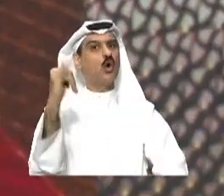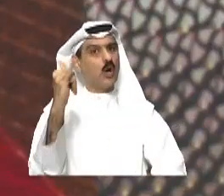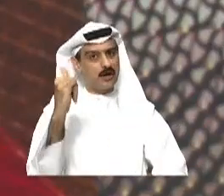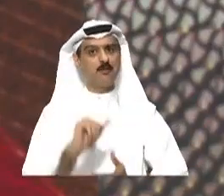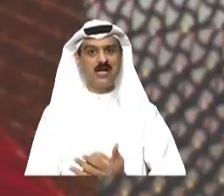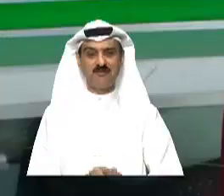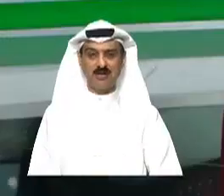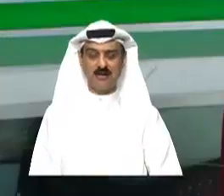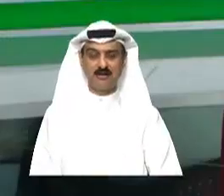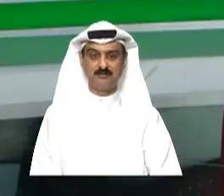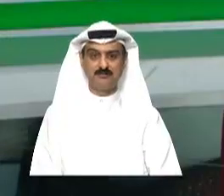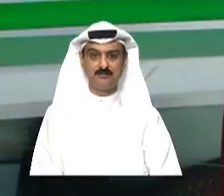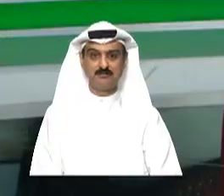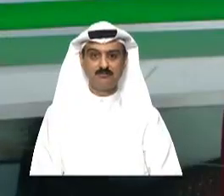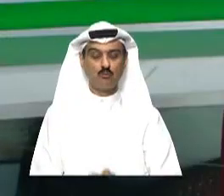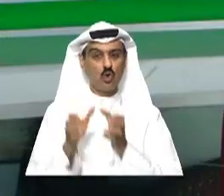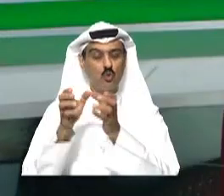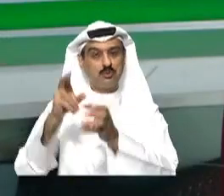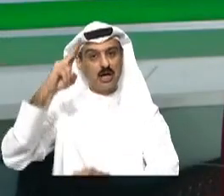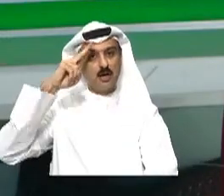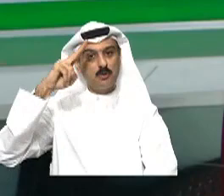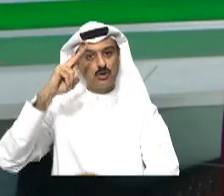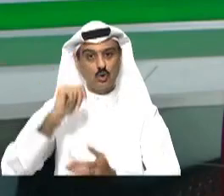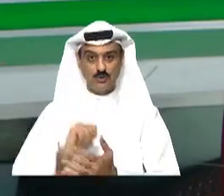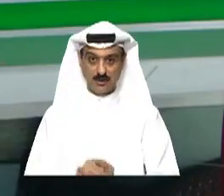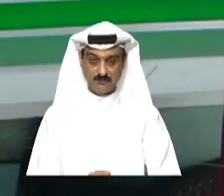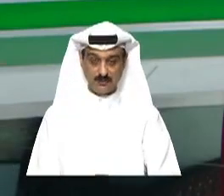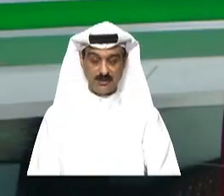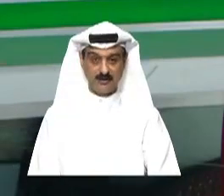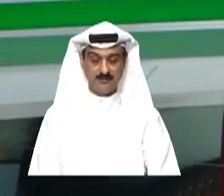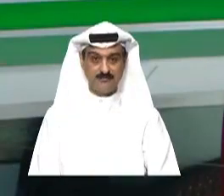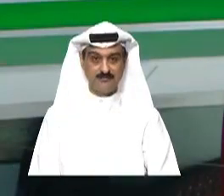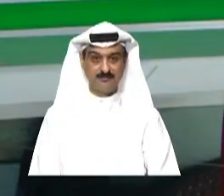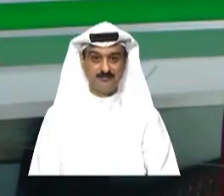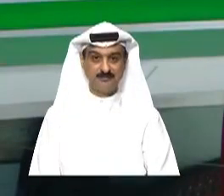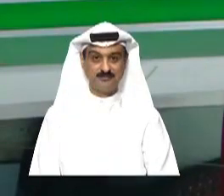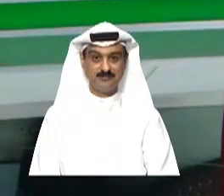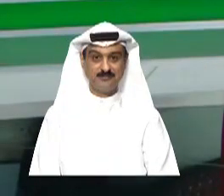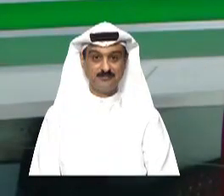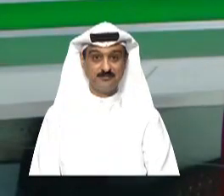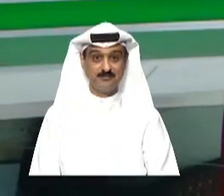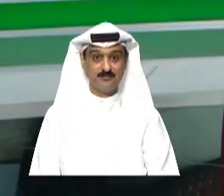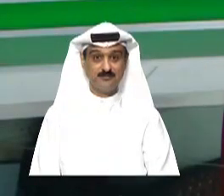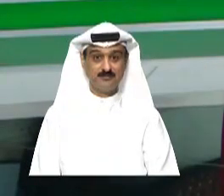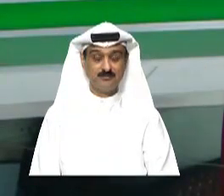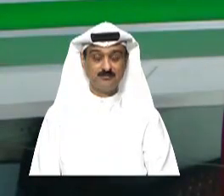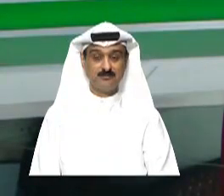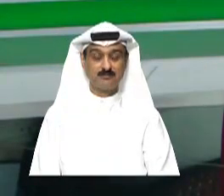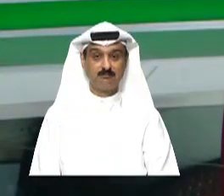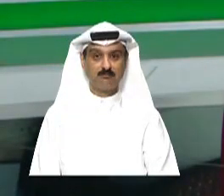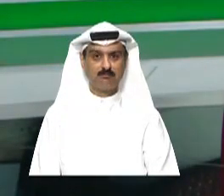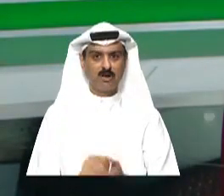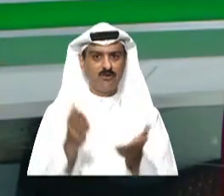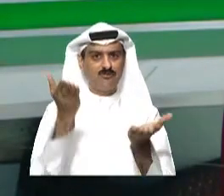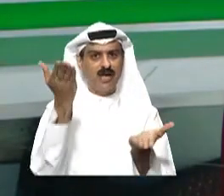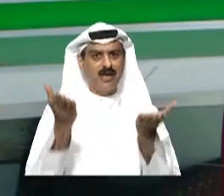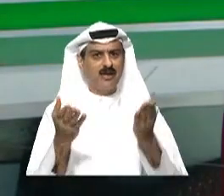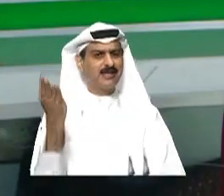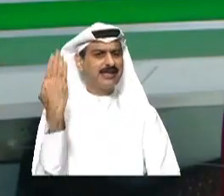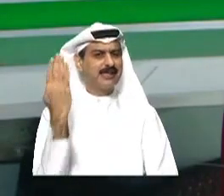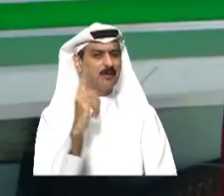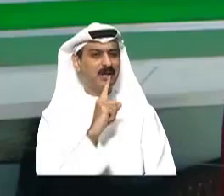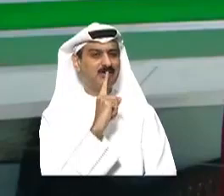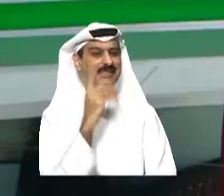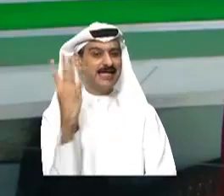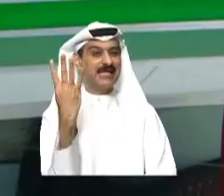لكن المنتخب السعودي لربما تتم المقارنة ما بينه وبين المنتخب 94 في الولايات المتحدة